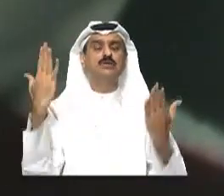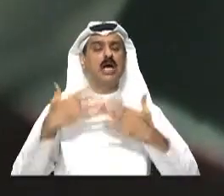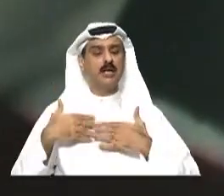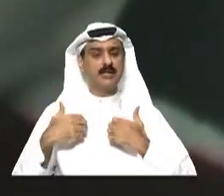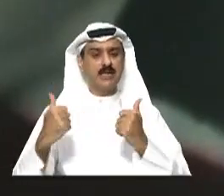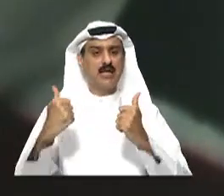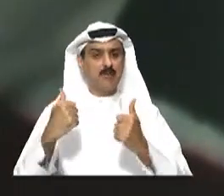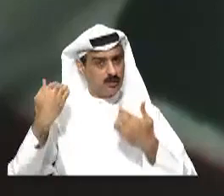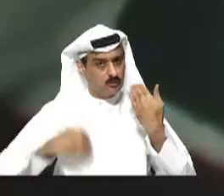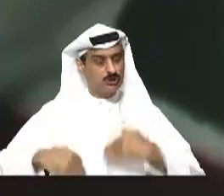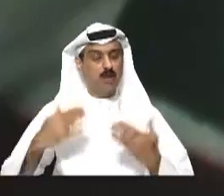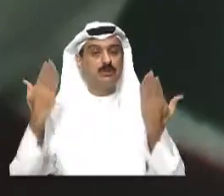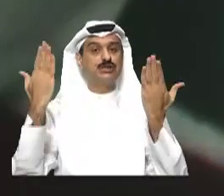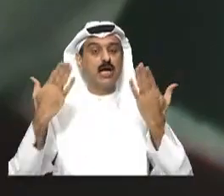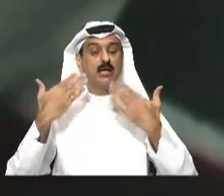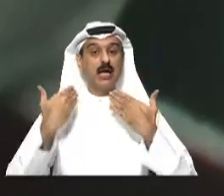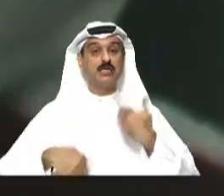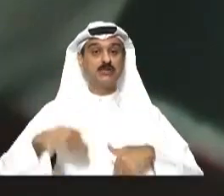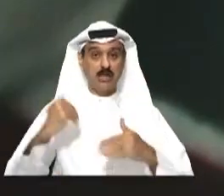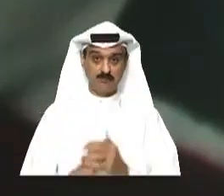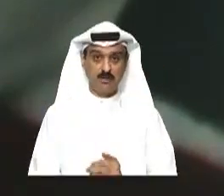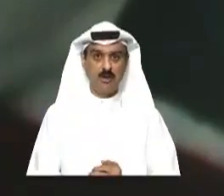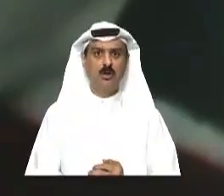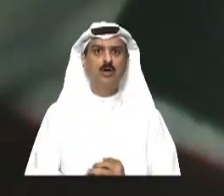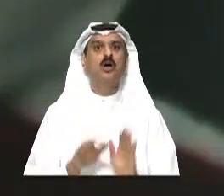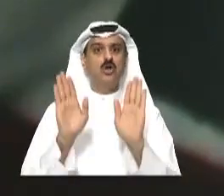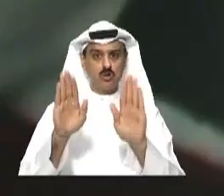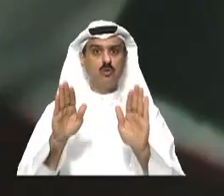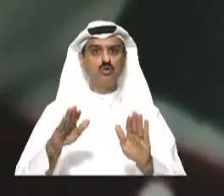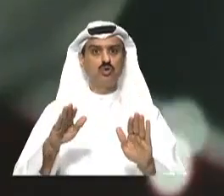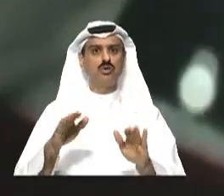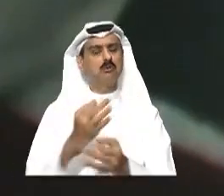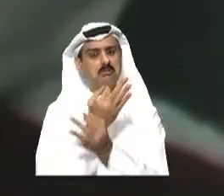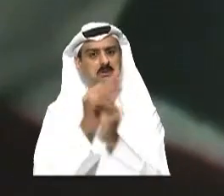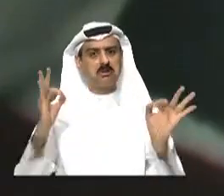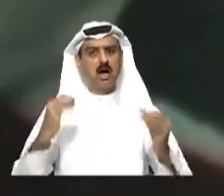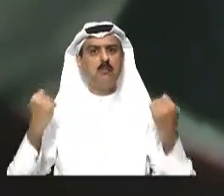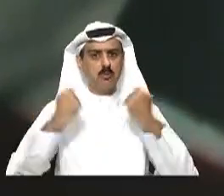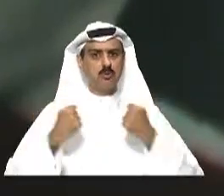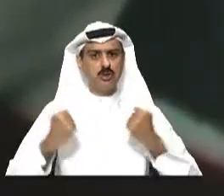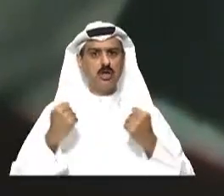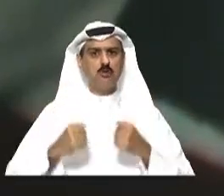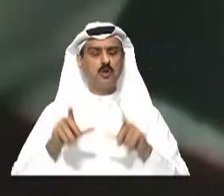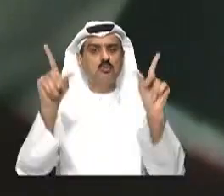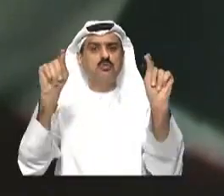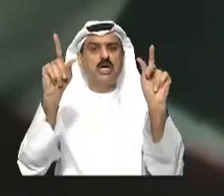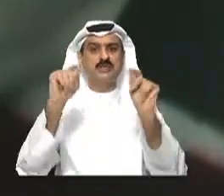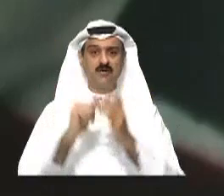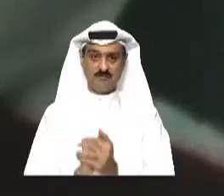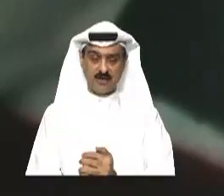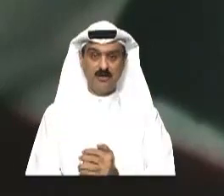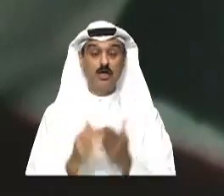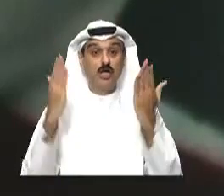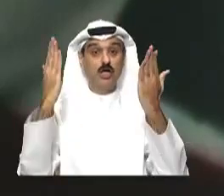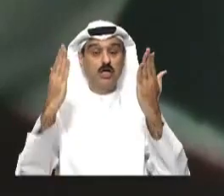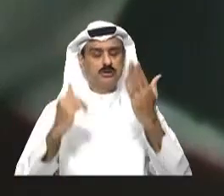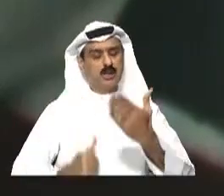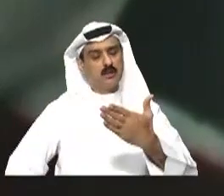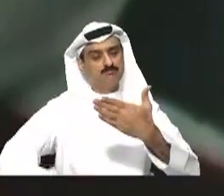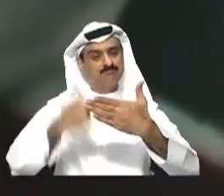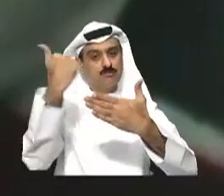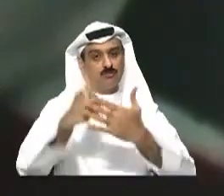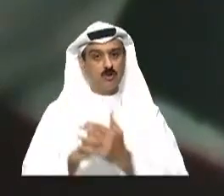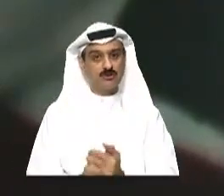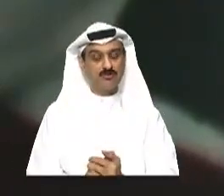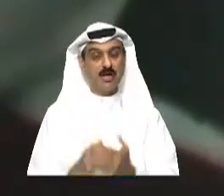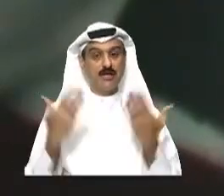الإخوان الجميع الموجودين على قدر المستوى وعلى درجة عالية من الإمكانات الفنية والبدنية، بإمكانهم سد النقص